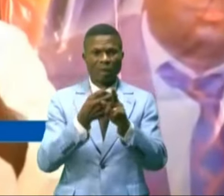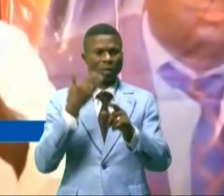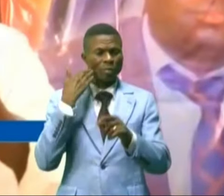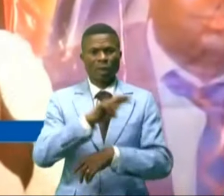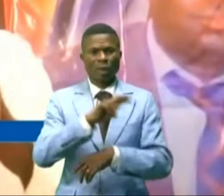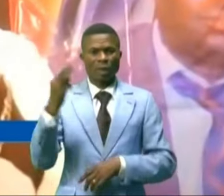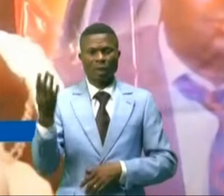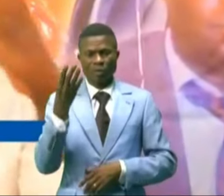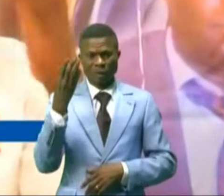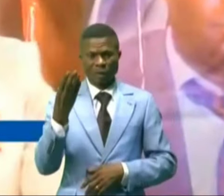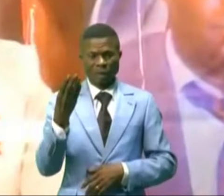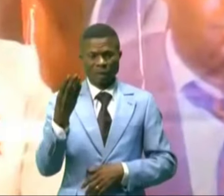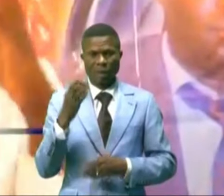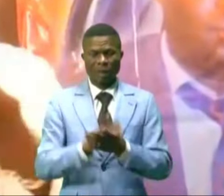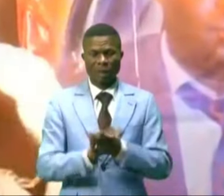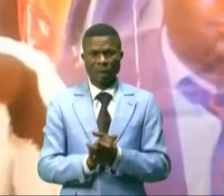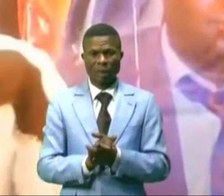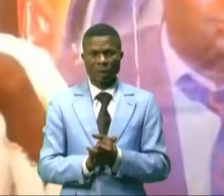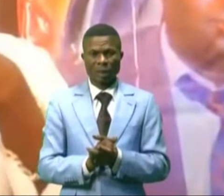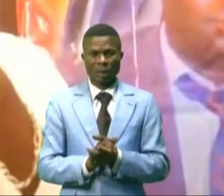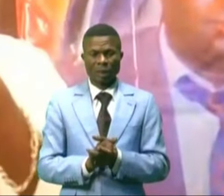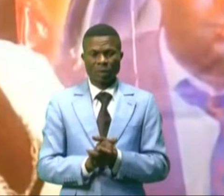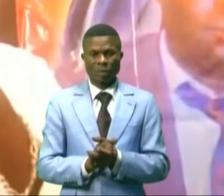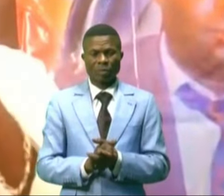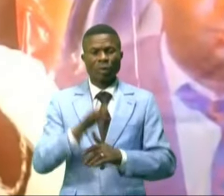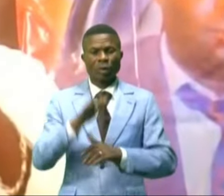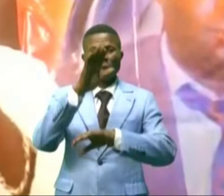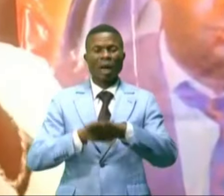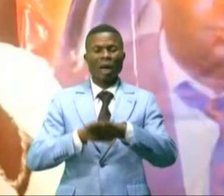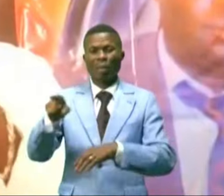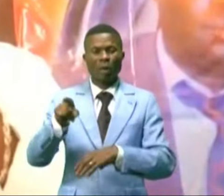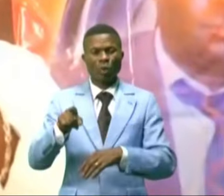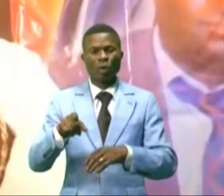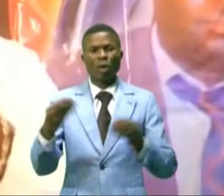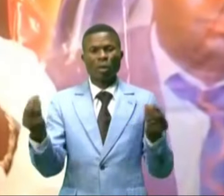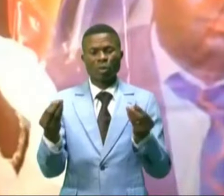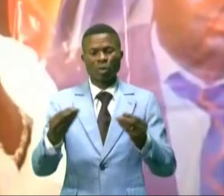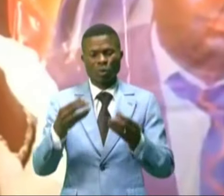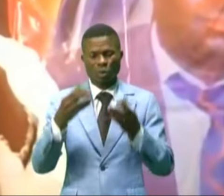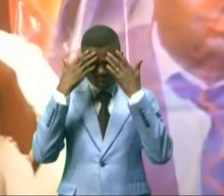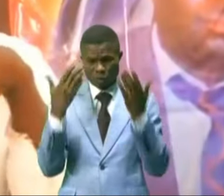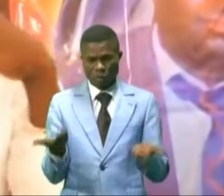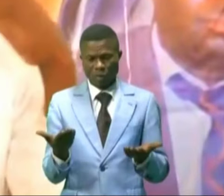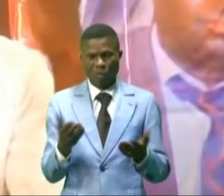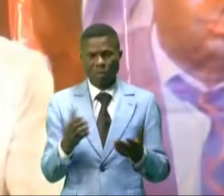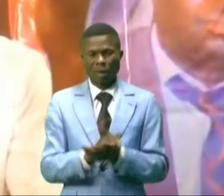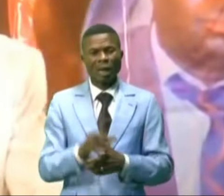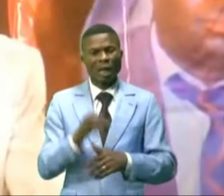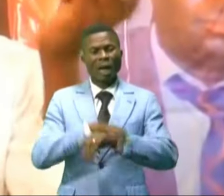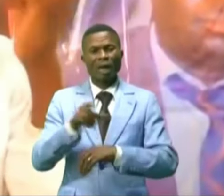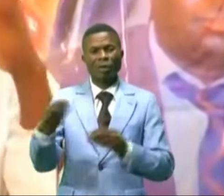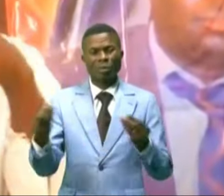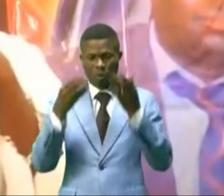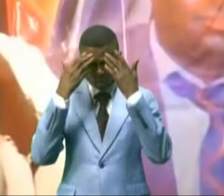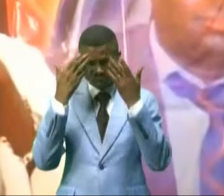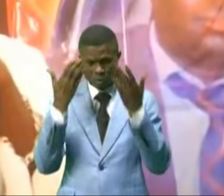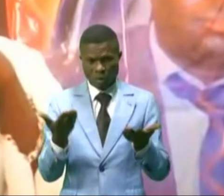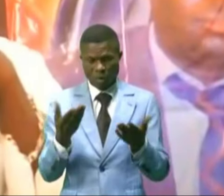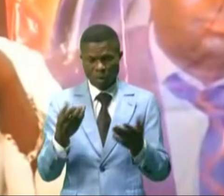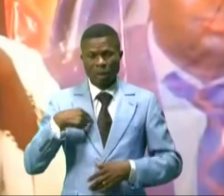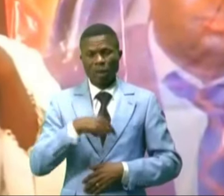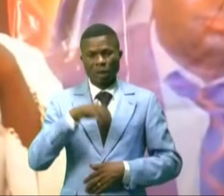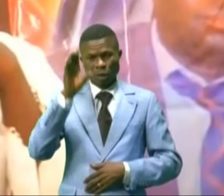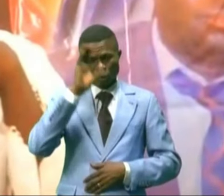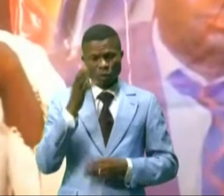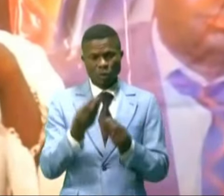après-midi. Les causes de son interpellation n'étaient pas encore connues jusque maintenant. Nous voudrions appeler nos